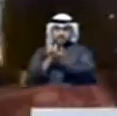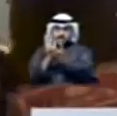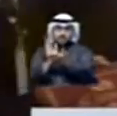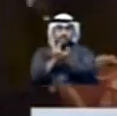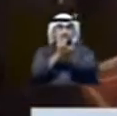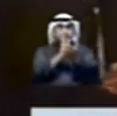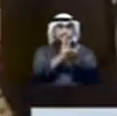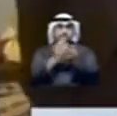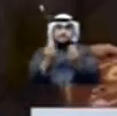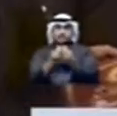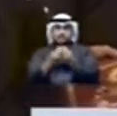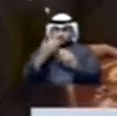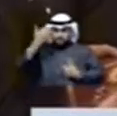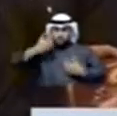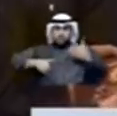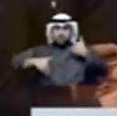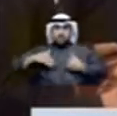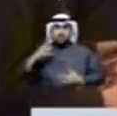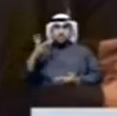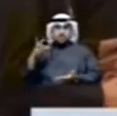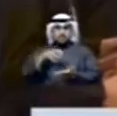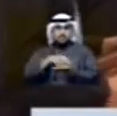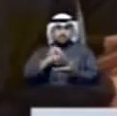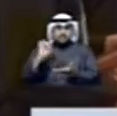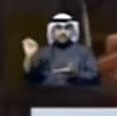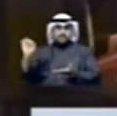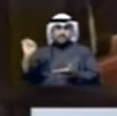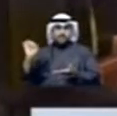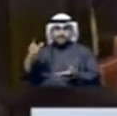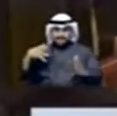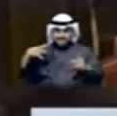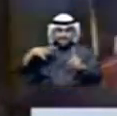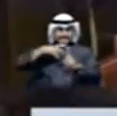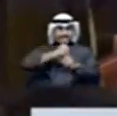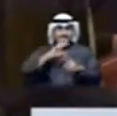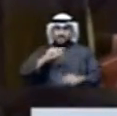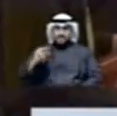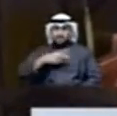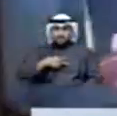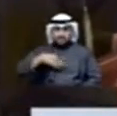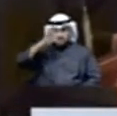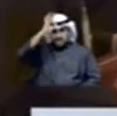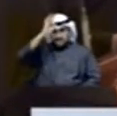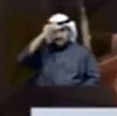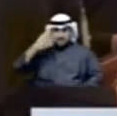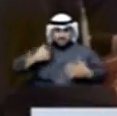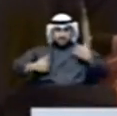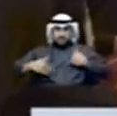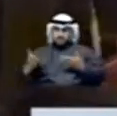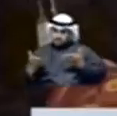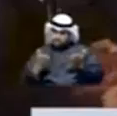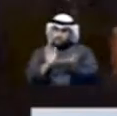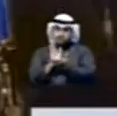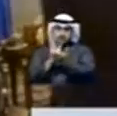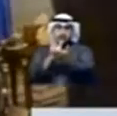في حادث الدهس المتعمد، وذلك ضمن حرص وزارة الداخلية على رعاية أبنائها المخلصين وما قدموه